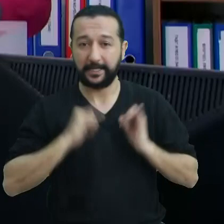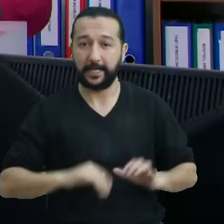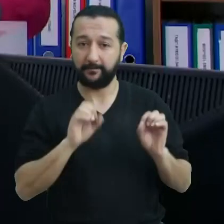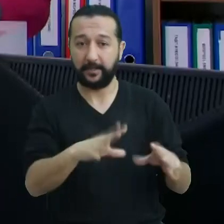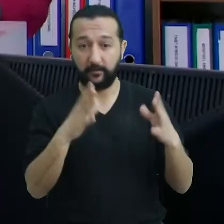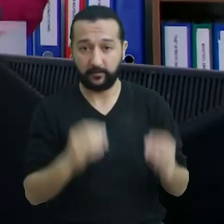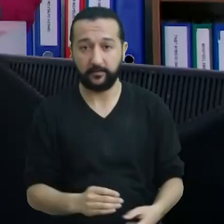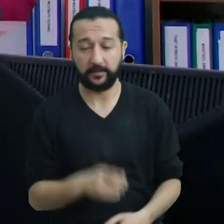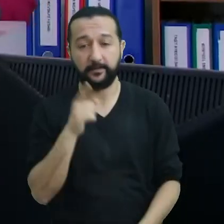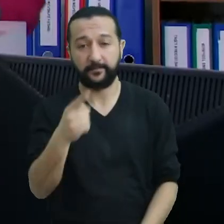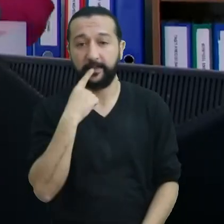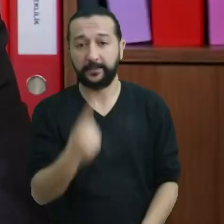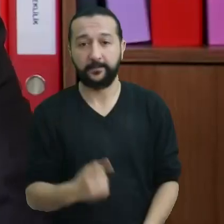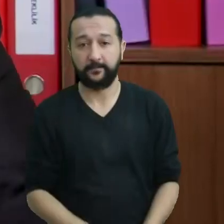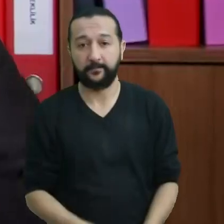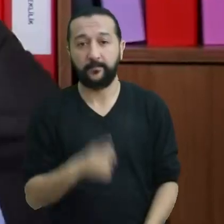bırak ha.